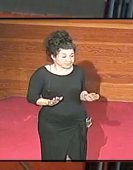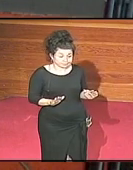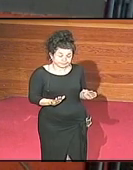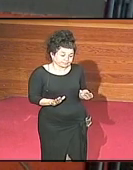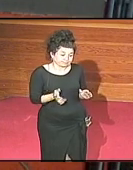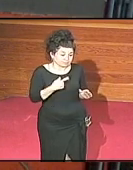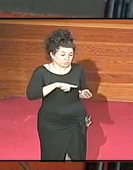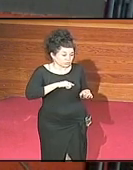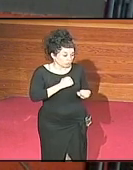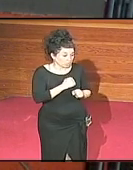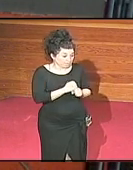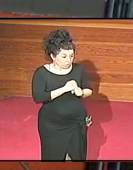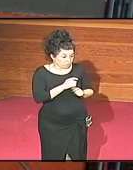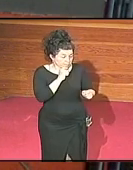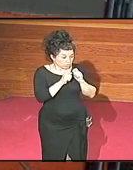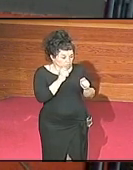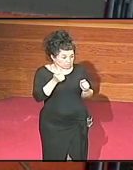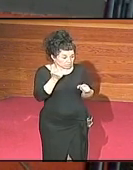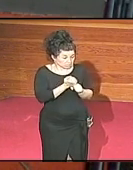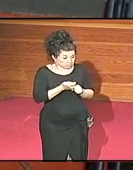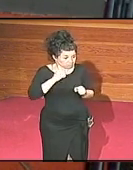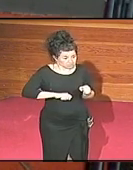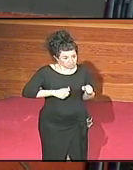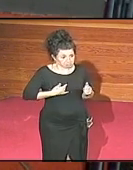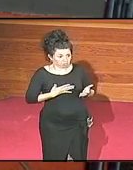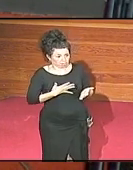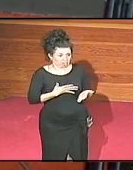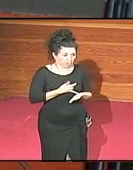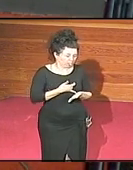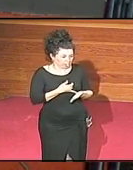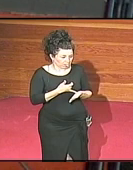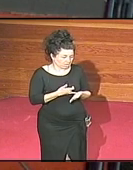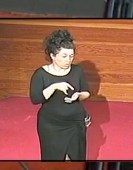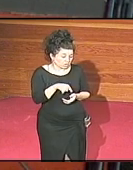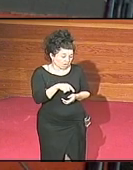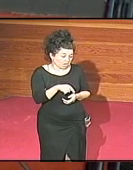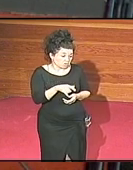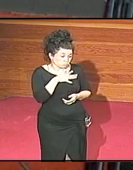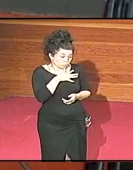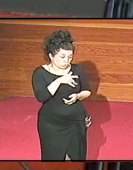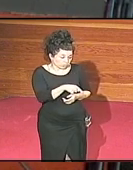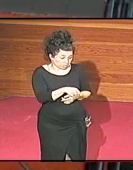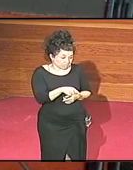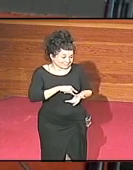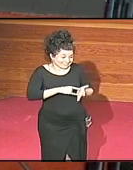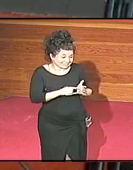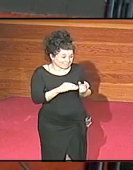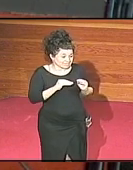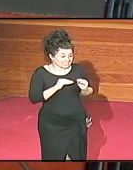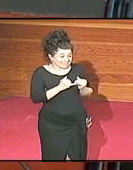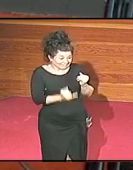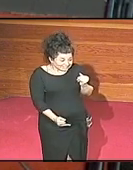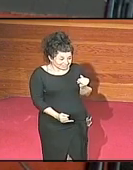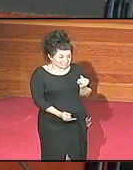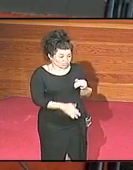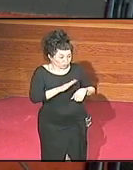kazetarion lana ba, hor jarri du, ez? Kolokan, ez? Eta nik uste dute hortik datorrela, ba, sistema beraren krisitik datorren zerbait